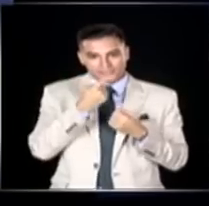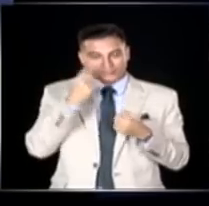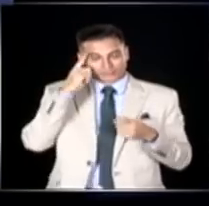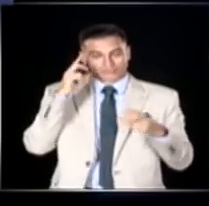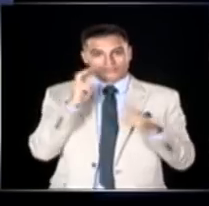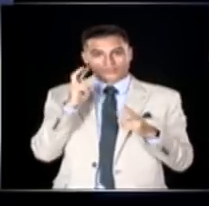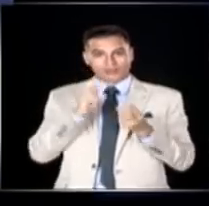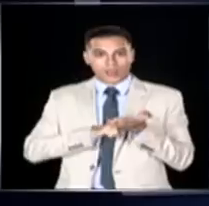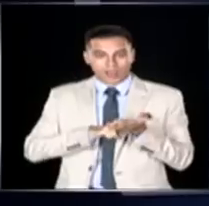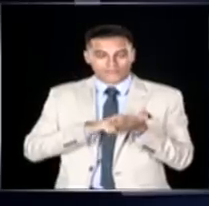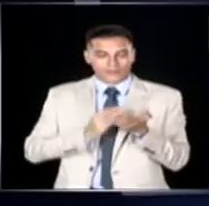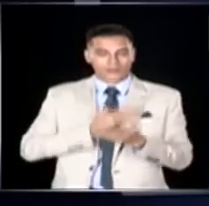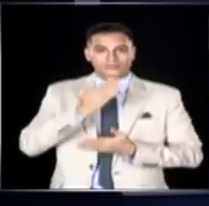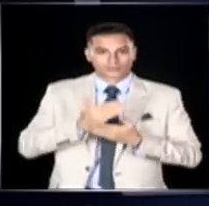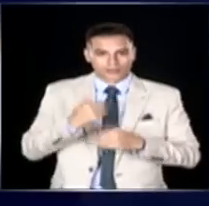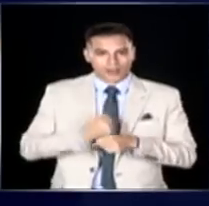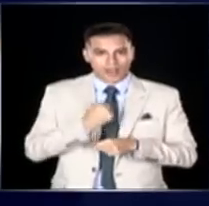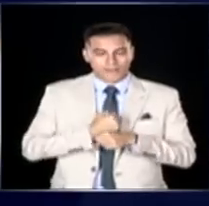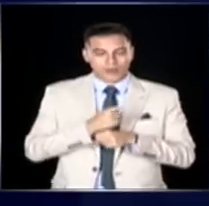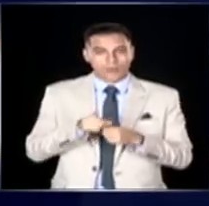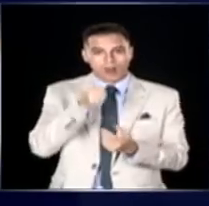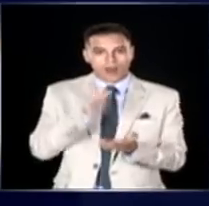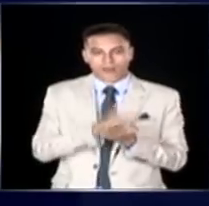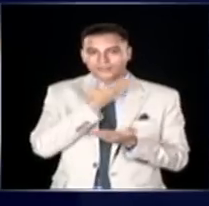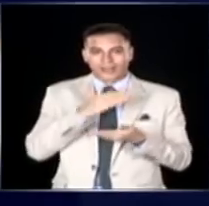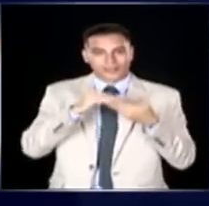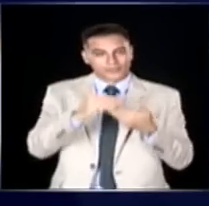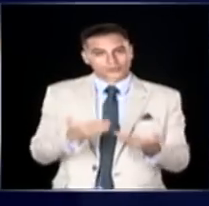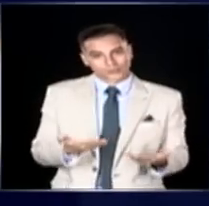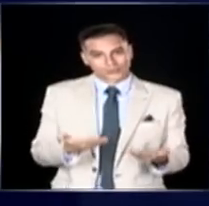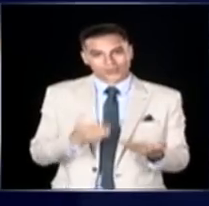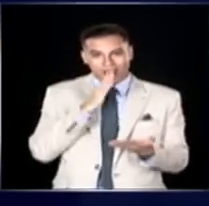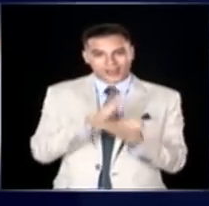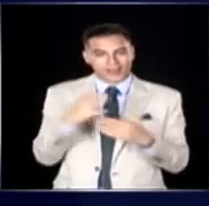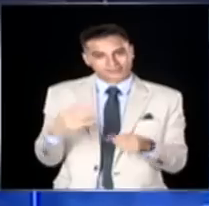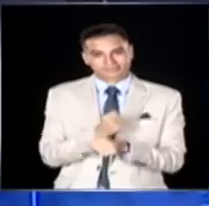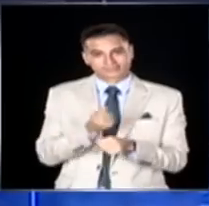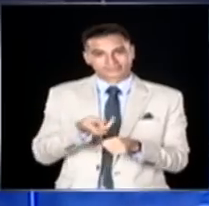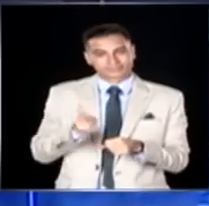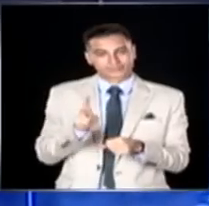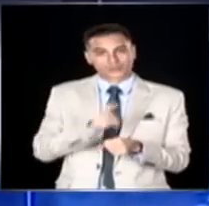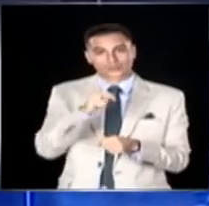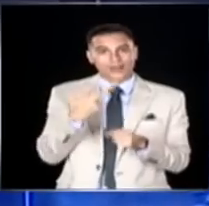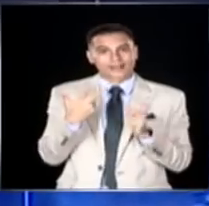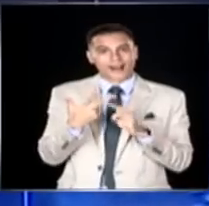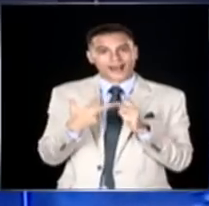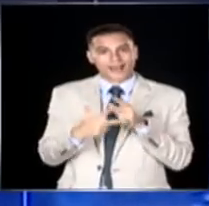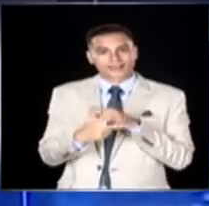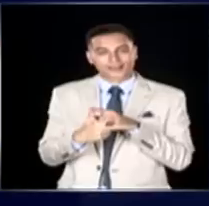خضيته ورجعته تاني في المباراة، وعجلة الحظ خدمتكم. حقيتال يعني 3 أسئلة وقدرات